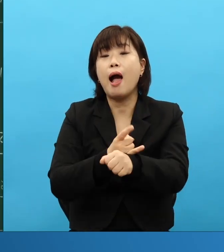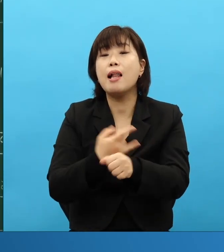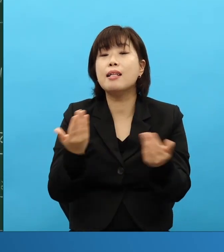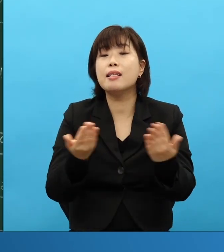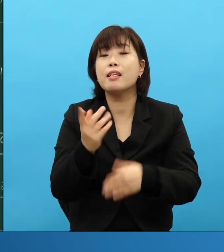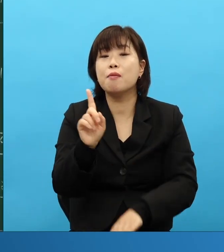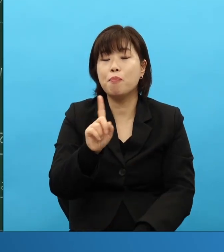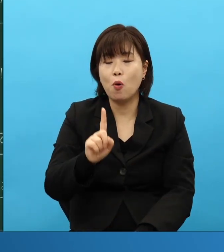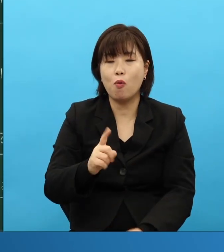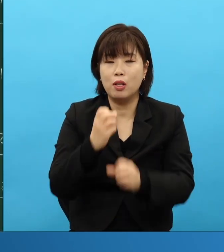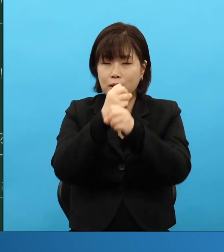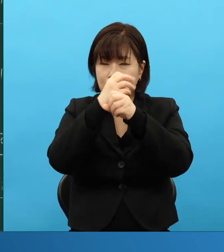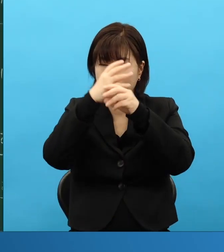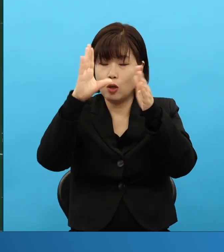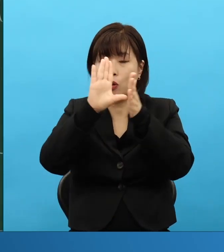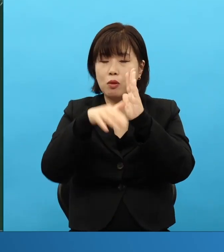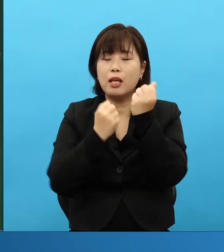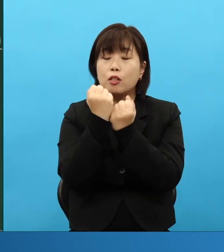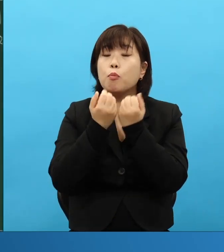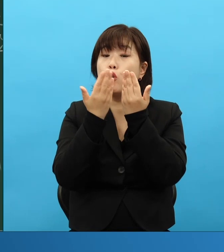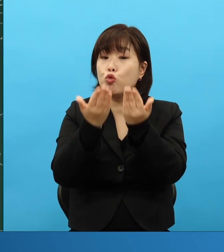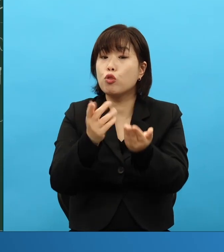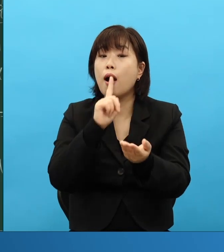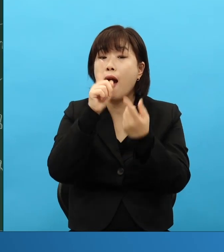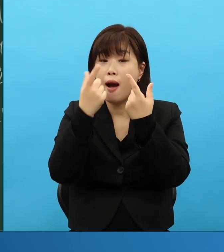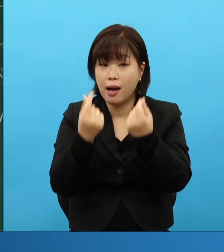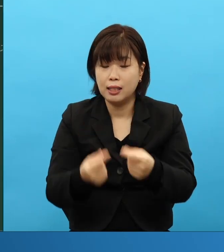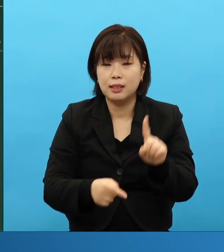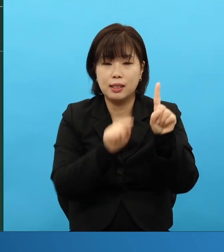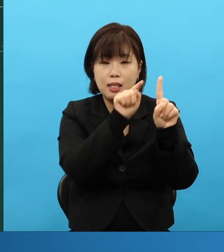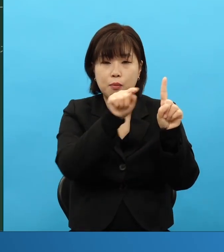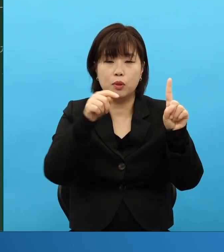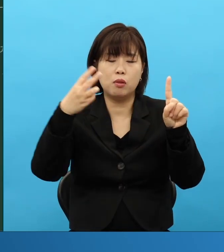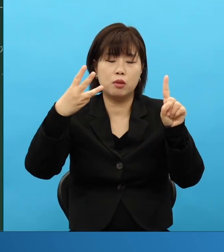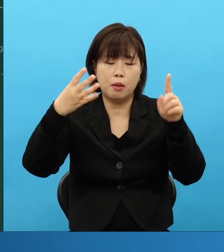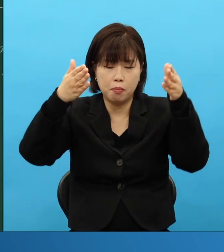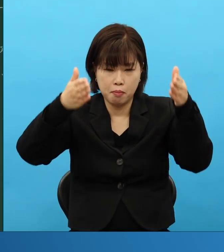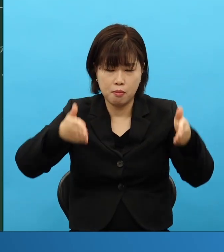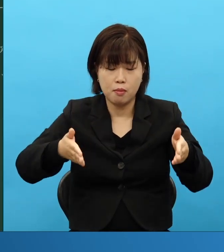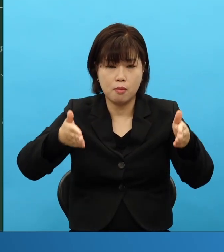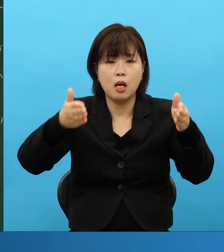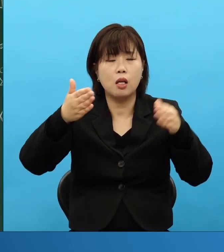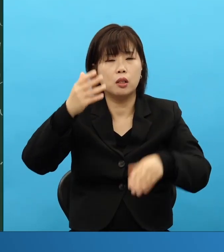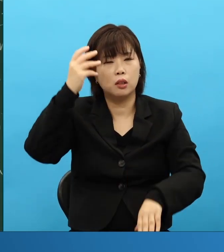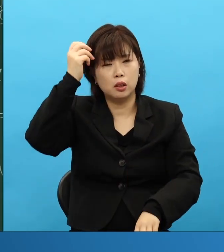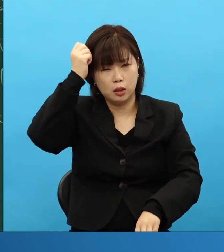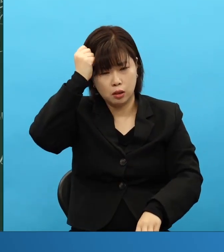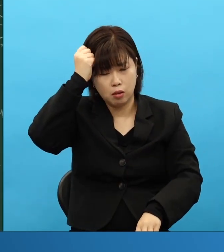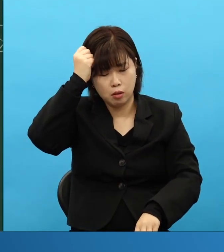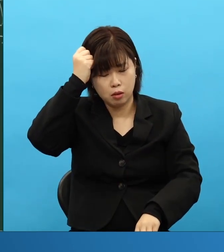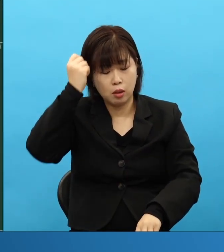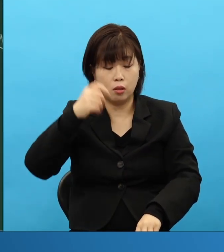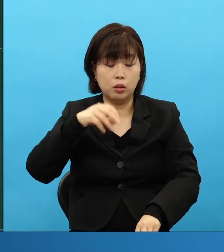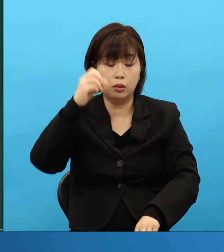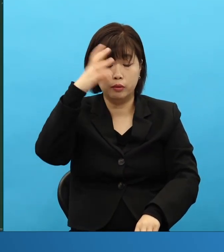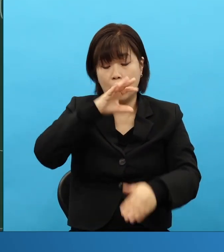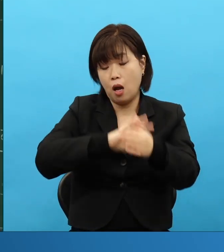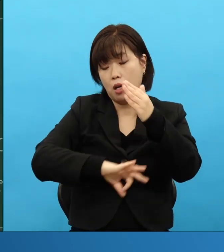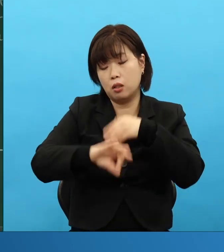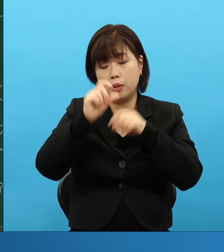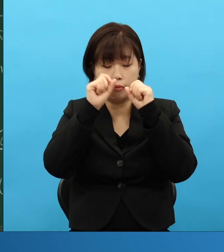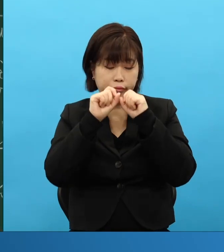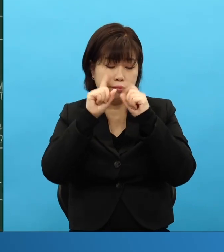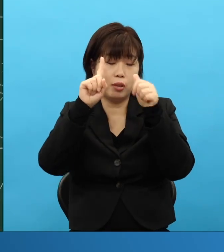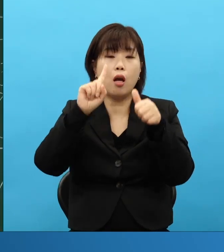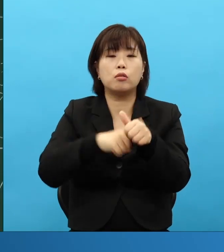very comfortable. 얼마 전이 기도를 그냥 눈 뜨면 이거 하면 돼요. It's so wonderful as soon as you open your eyes to the